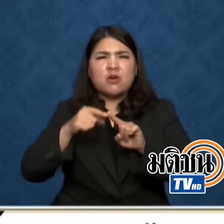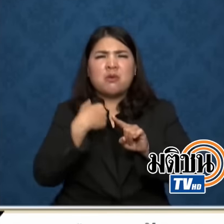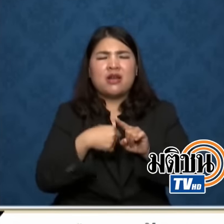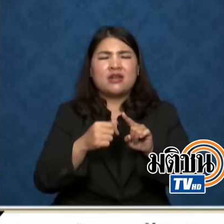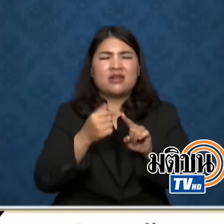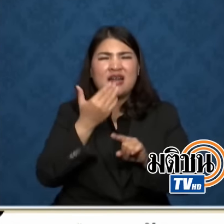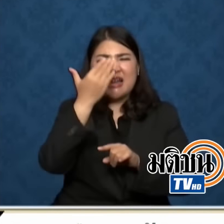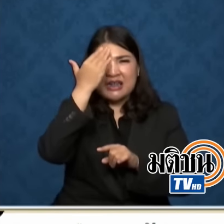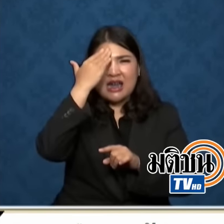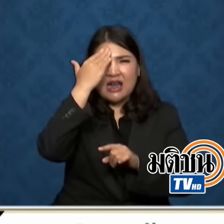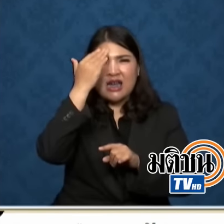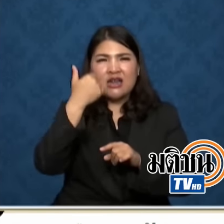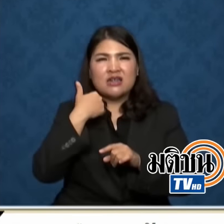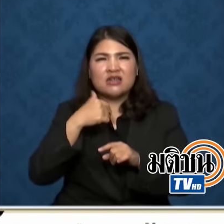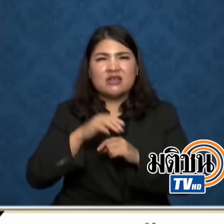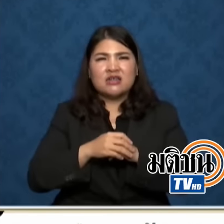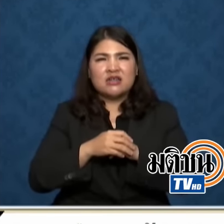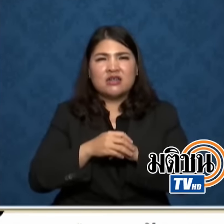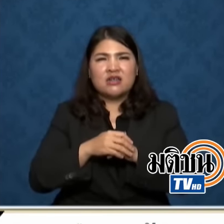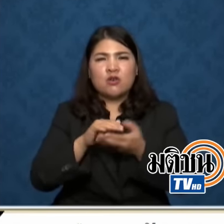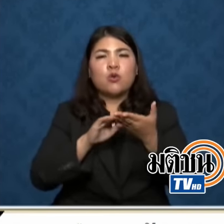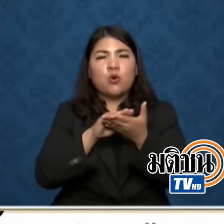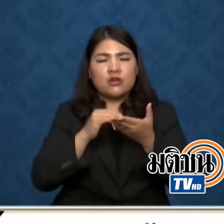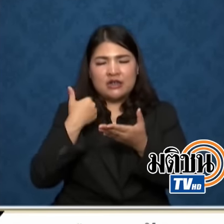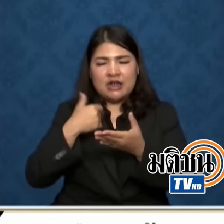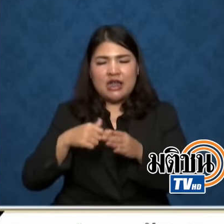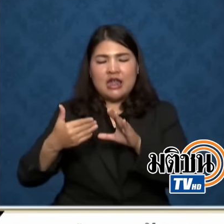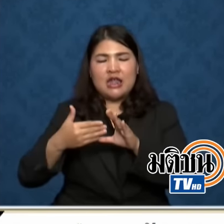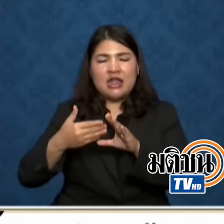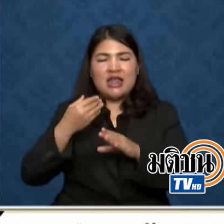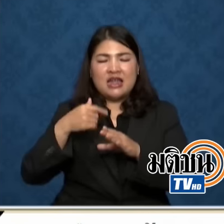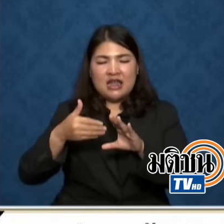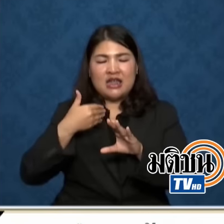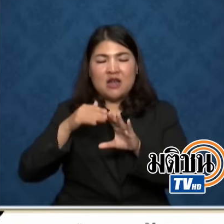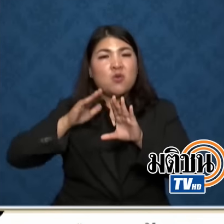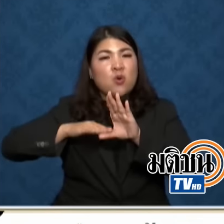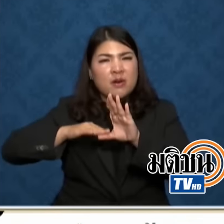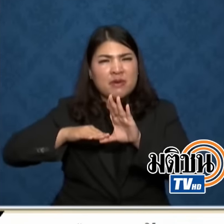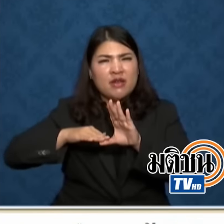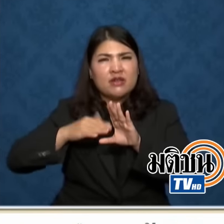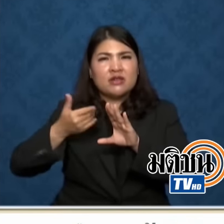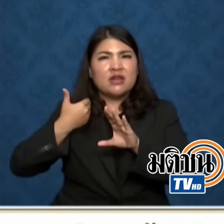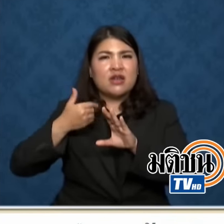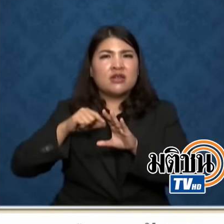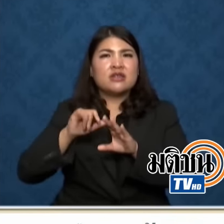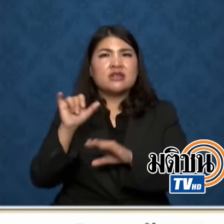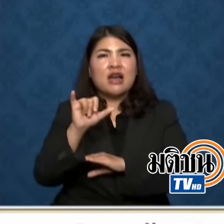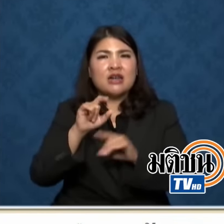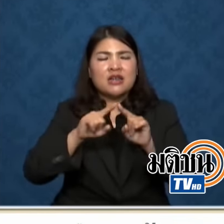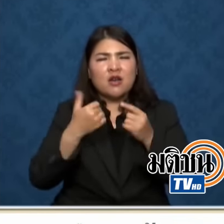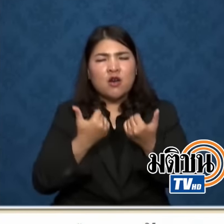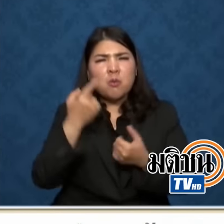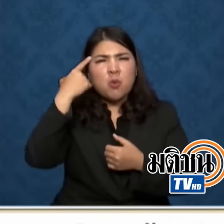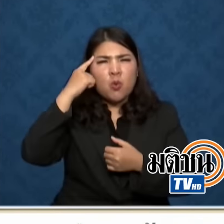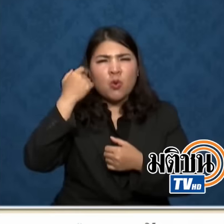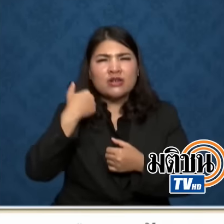เนี่ยระบบหลังบ้านเนี่ยยังไม่เสร็จเลยนะครับก็คือเรื่องของการลงทะเบียนว่าจะเอาใครมาเข้าศูนย์บ่มเพาะเนี่ย